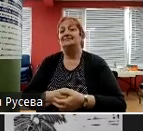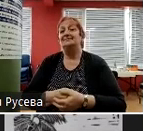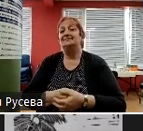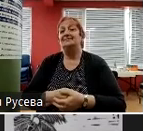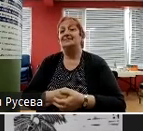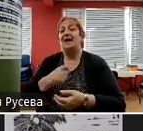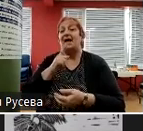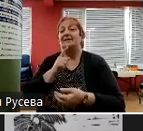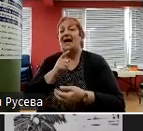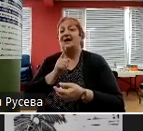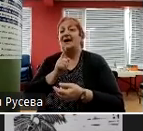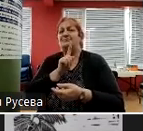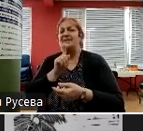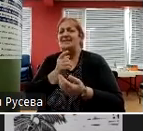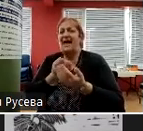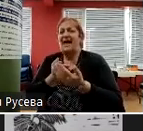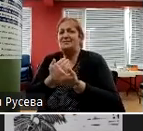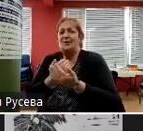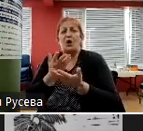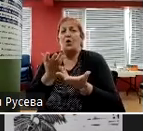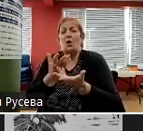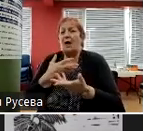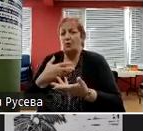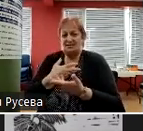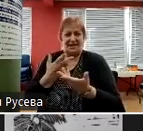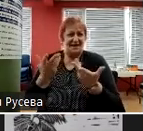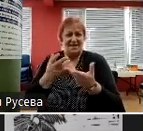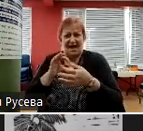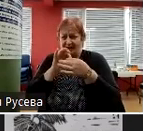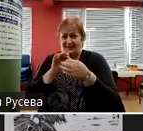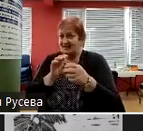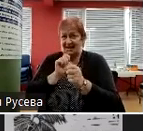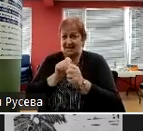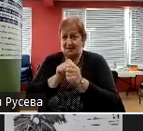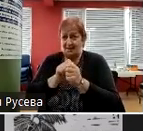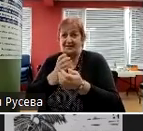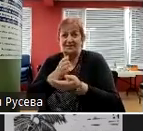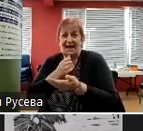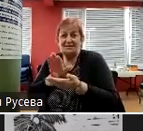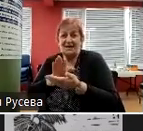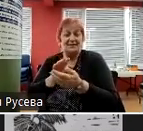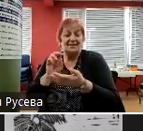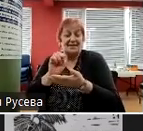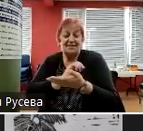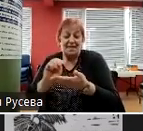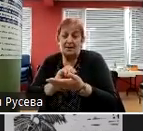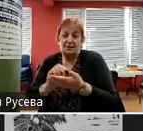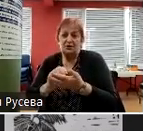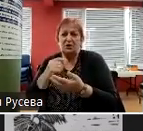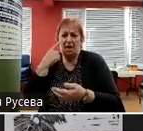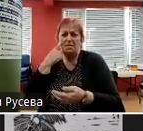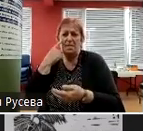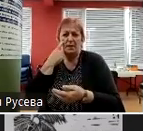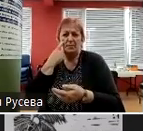трябва да избягвате, когато искате някаква връзка да създадете, да избягвате да напишете, примерно,